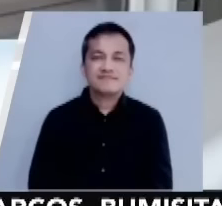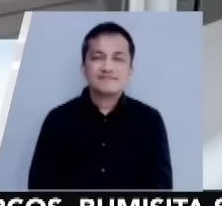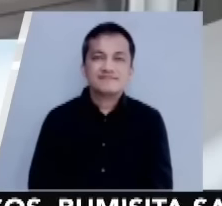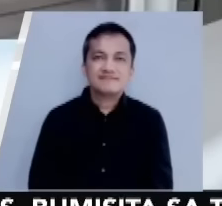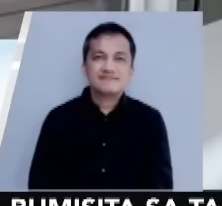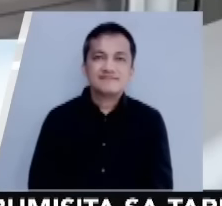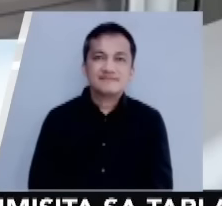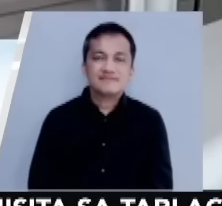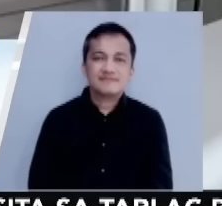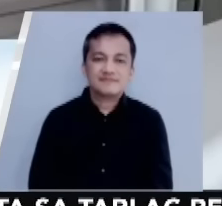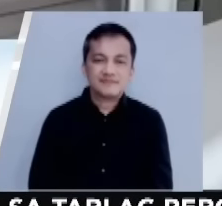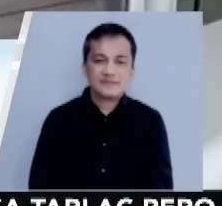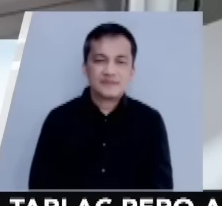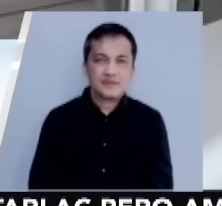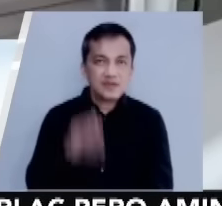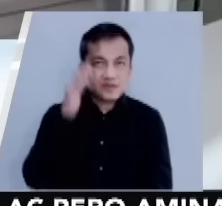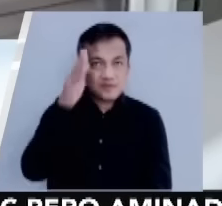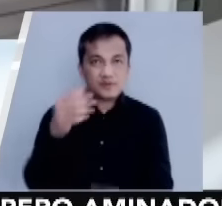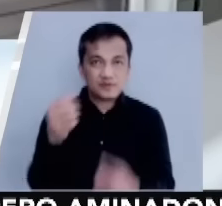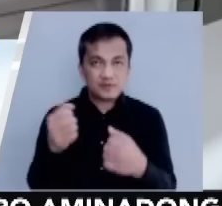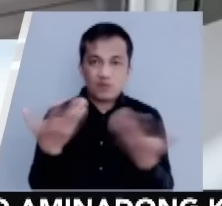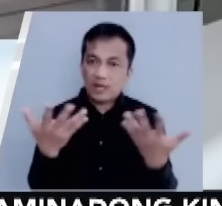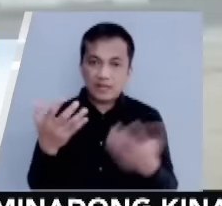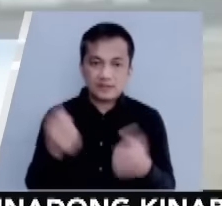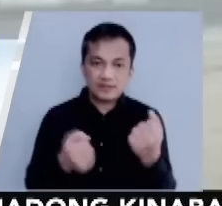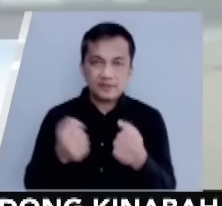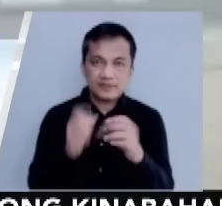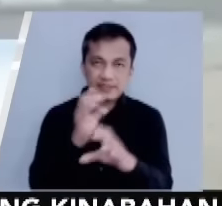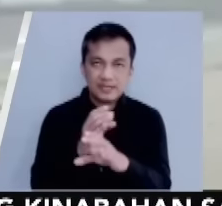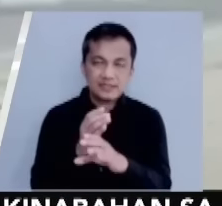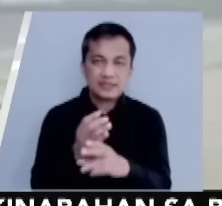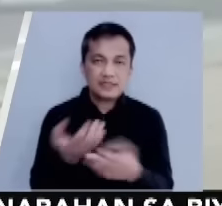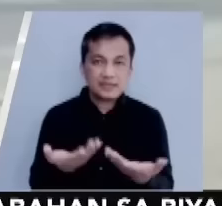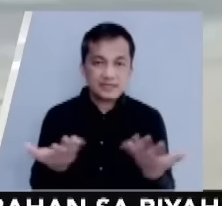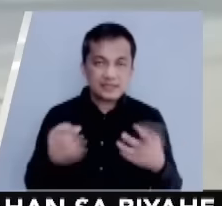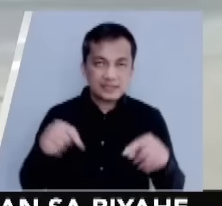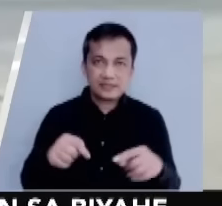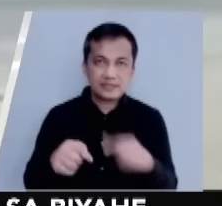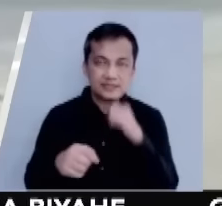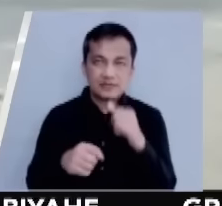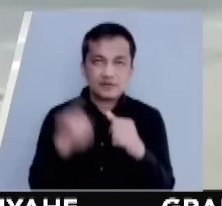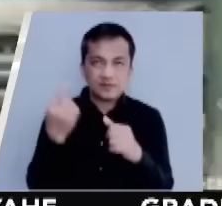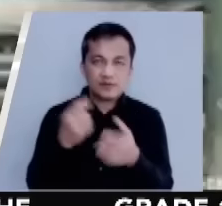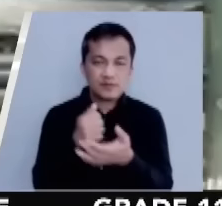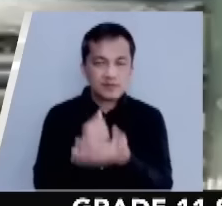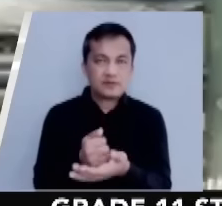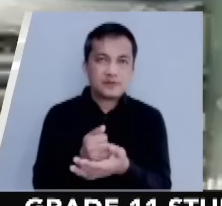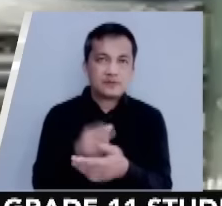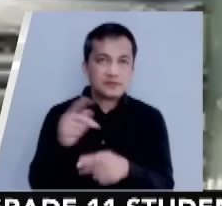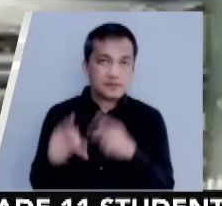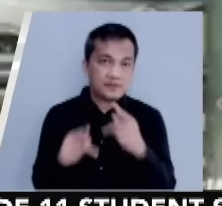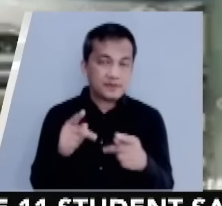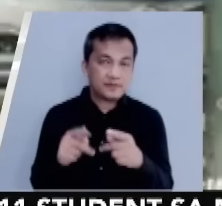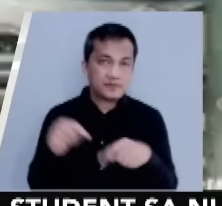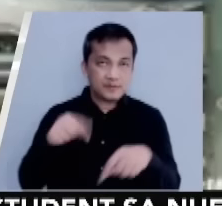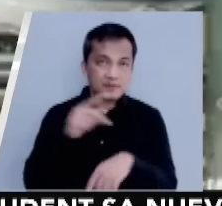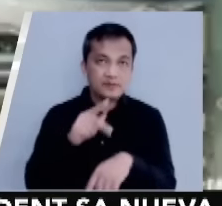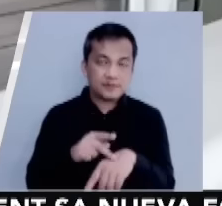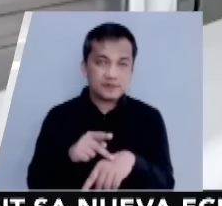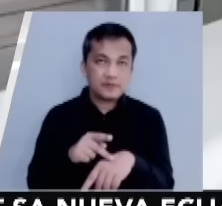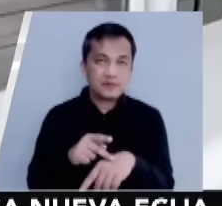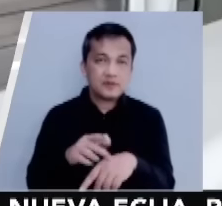The future of driverless vehicle is here, mga kapuso. Hindi lang ito makakatulong sa mga mamamayan dito sa Pilipinas at sa buong